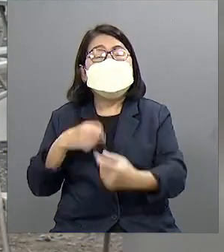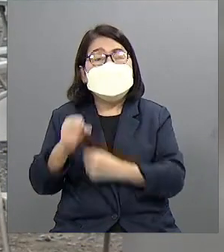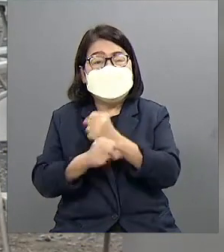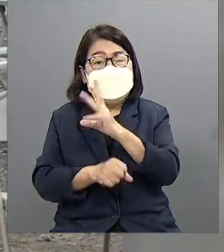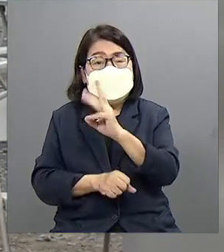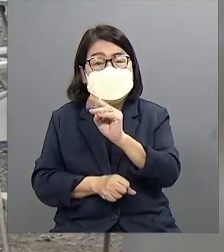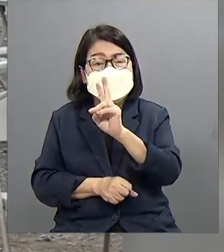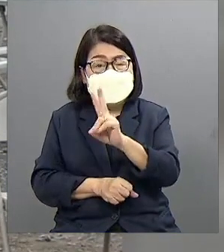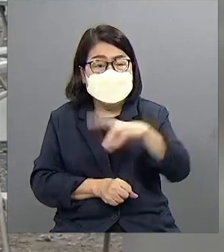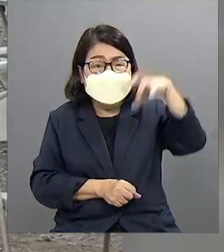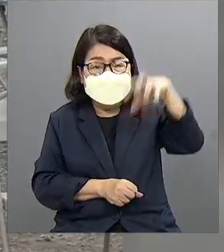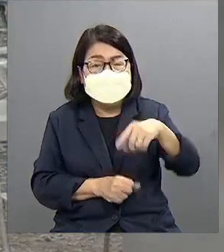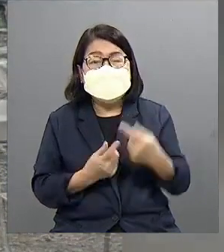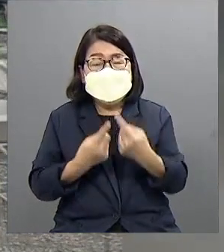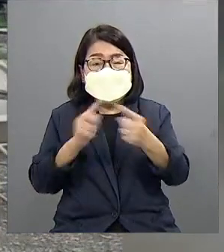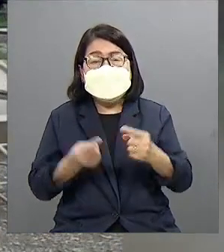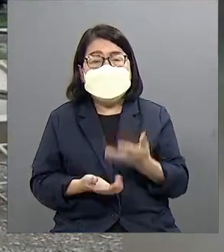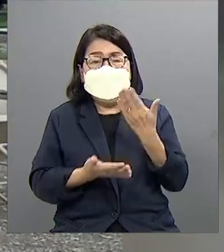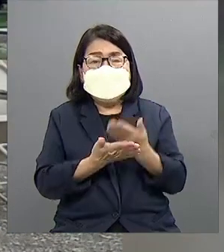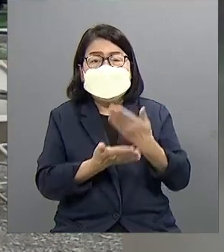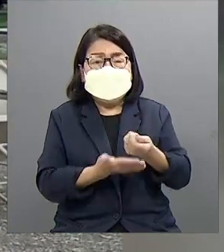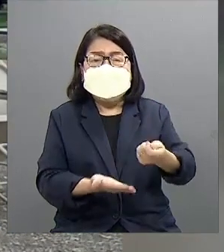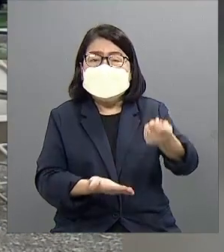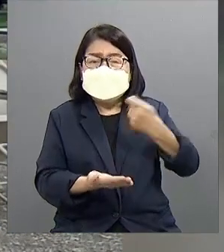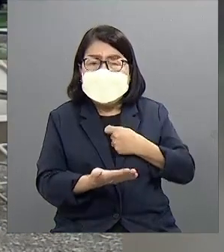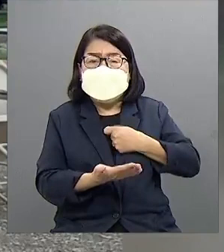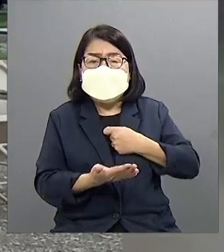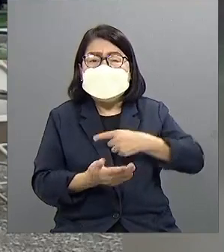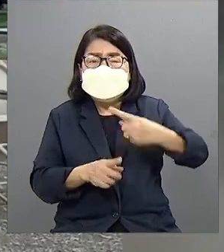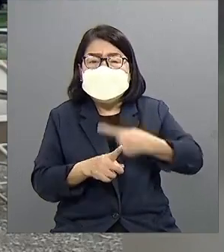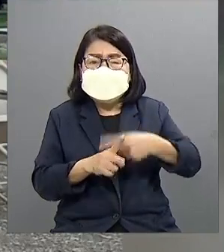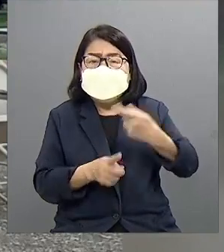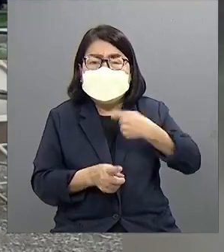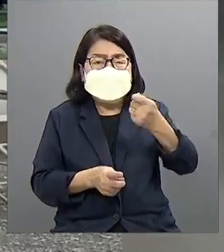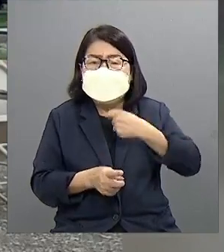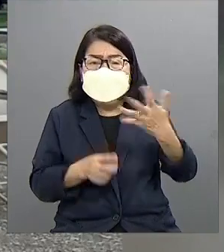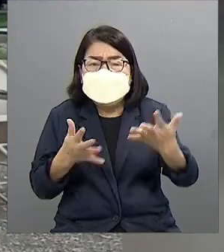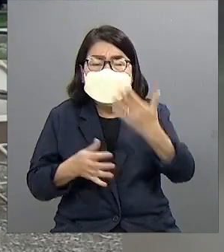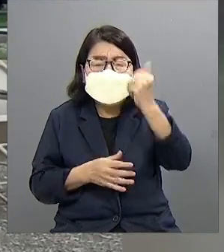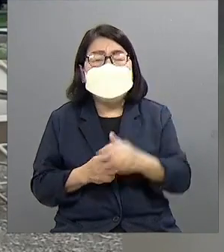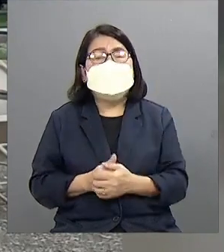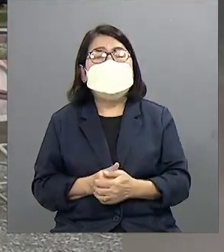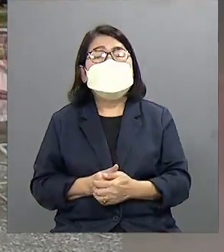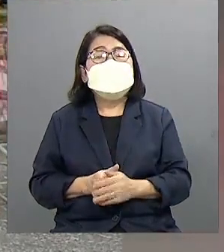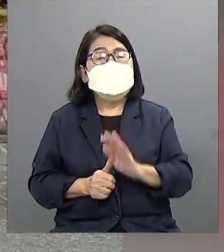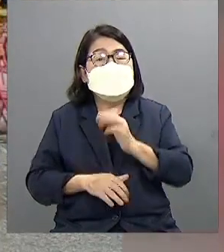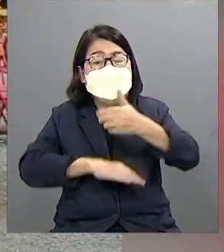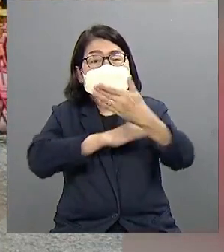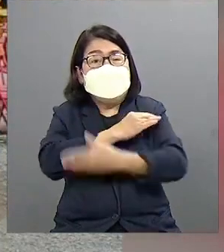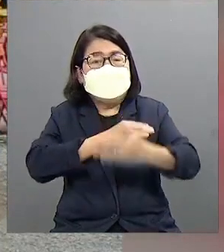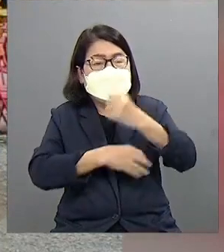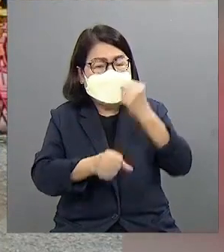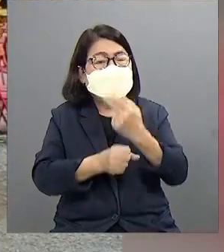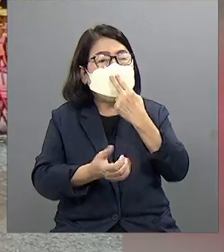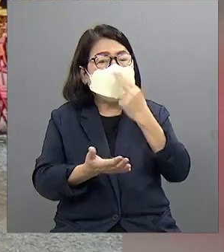าลงนามไม่ได้มาชำระค่าเช่าต่างๆตามที่ตกลงกันไว้ฝ่ายบริหารทรัพย์สินการรถไฟก็เลยมีหนังสือลงวันที่5เมษ